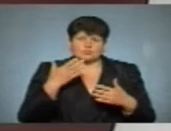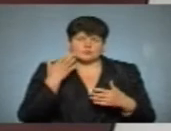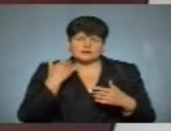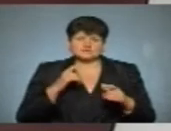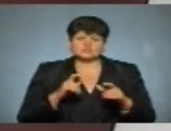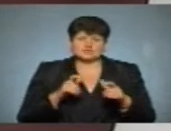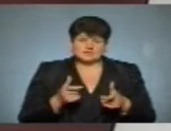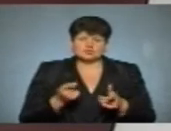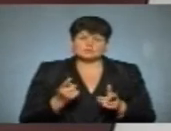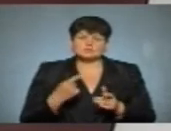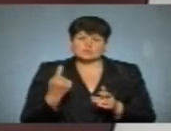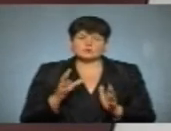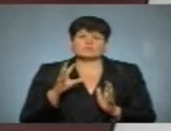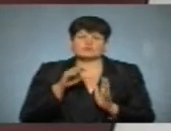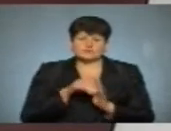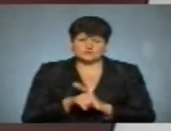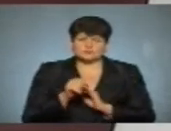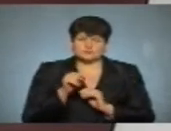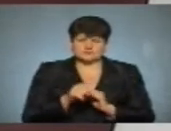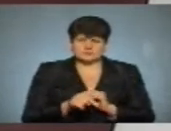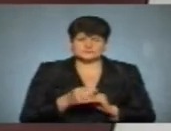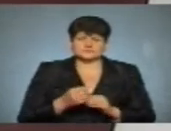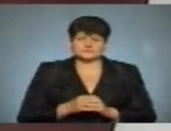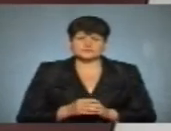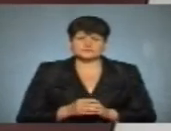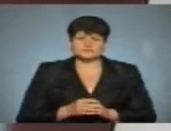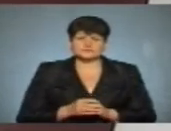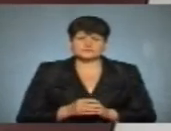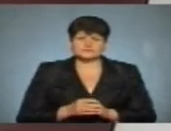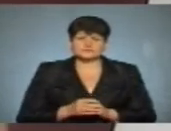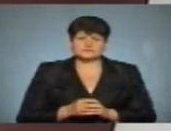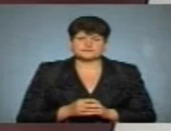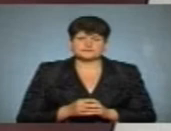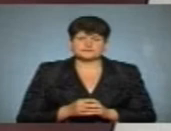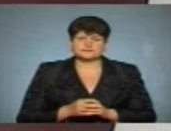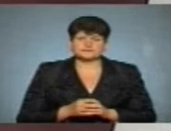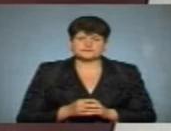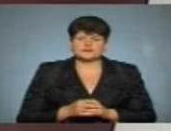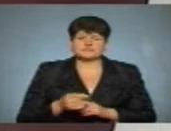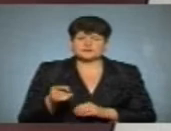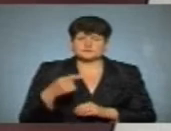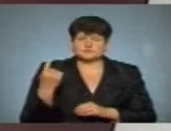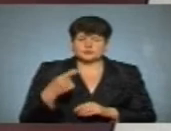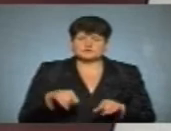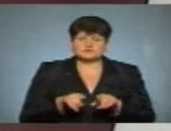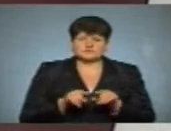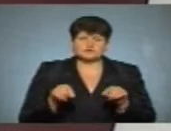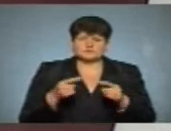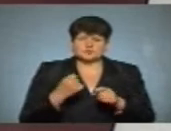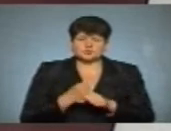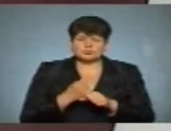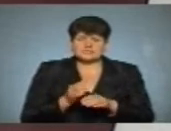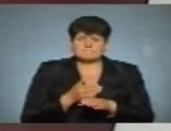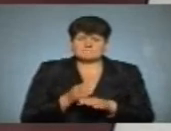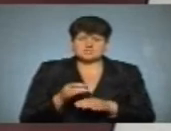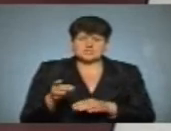них, повідомив виконувач обов'язків голови правління «Укрзалізниці» Іван Юрик. На Тернопільщині також поновили роботу